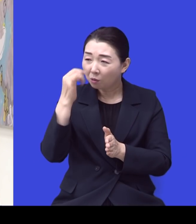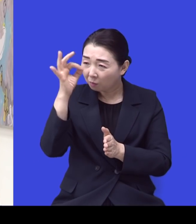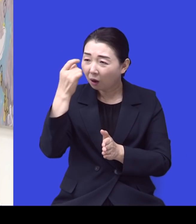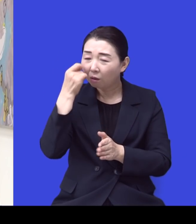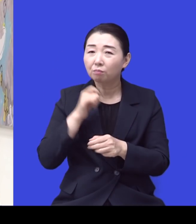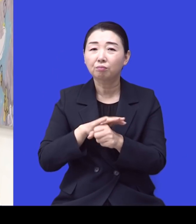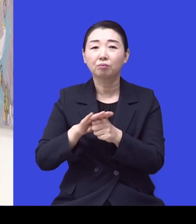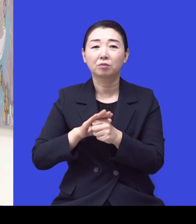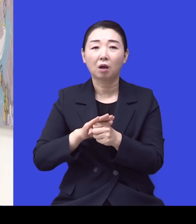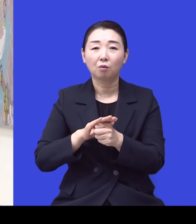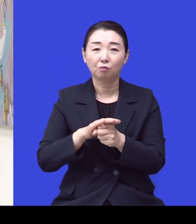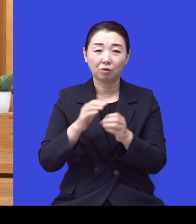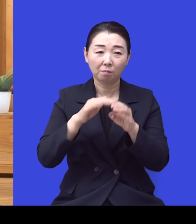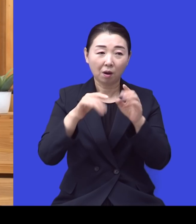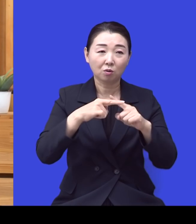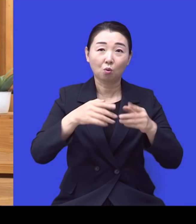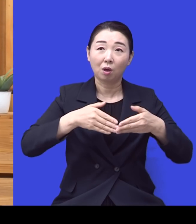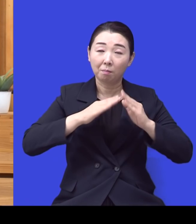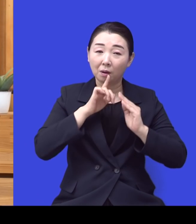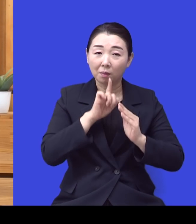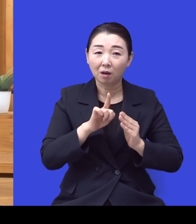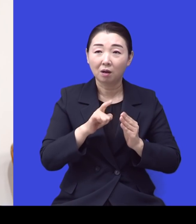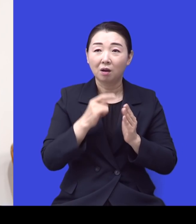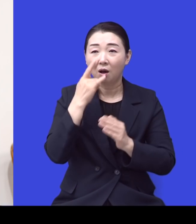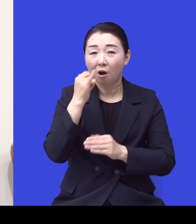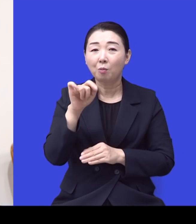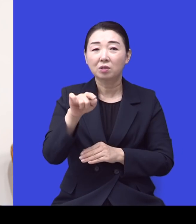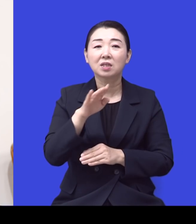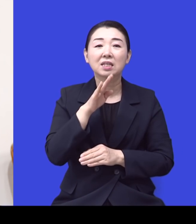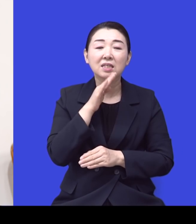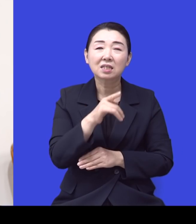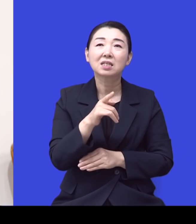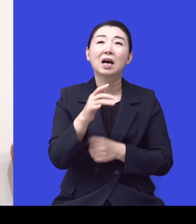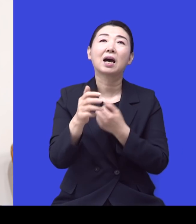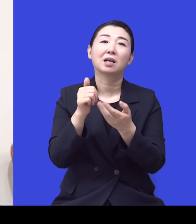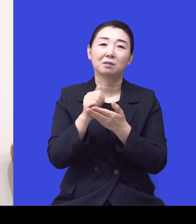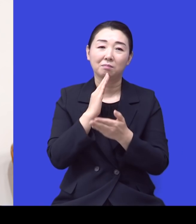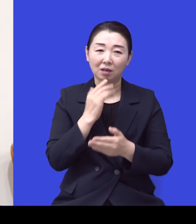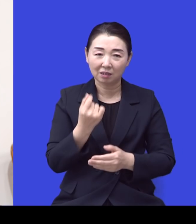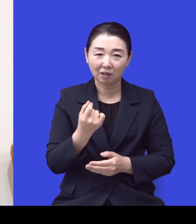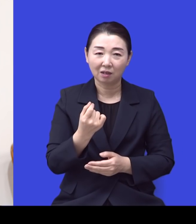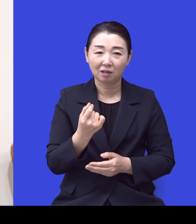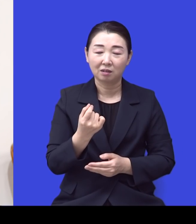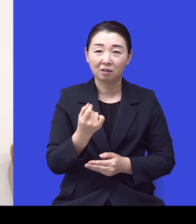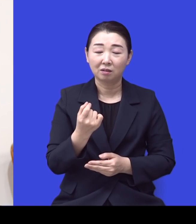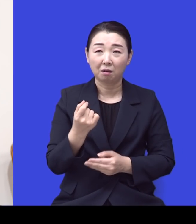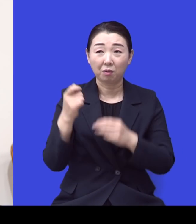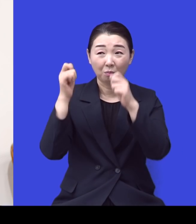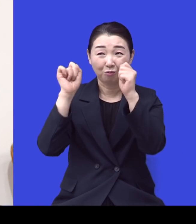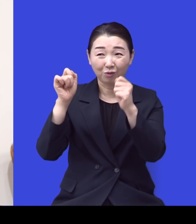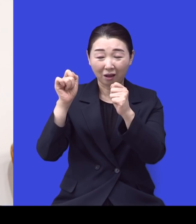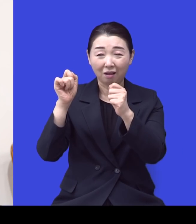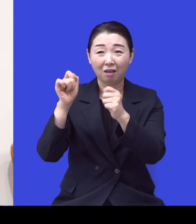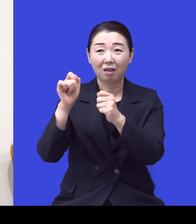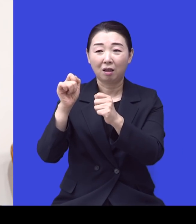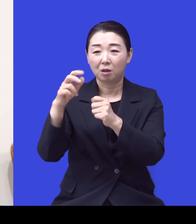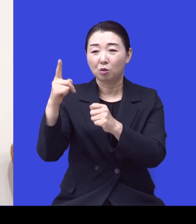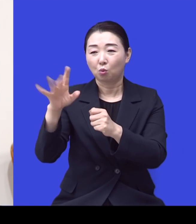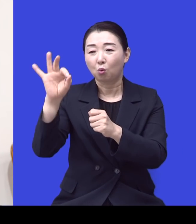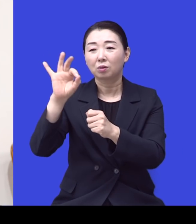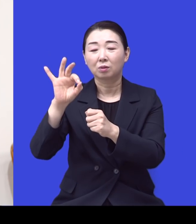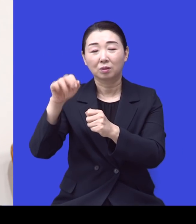교회 마을에 교회가 세워졌다고 하니까 네. 이제 어머니 이게 진짜 하나님입니까? 네. 근데 그 무당을 섬기고 동자를